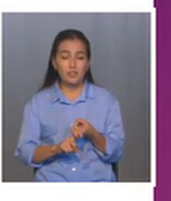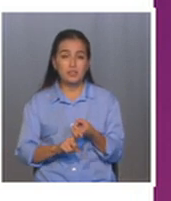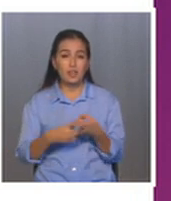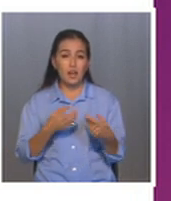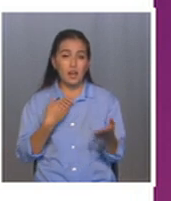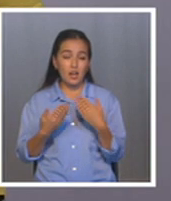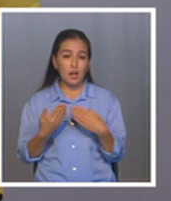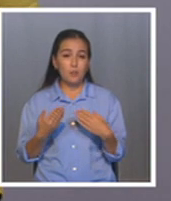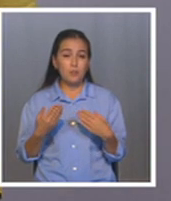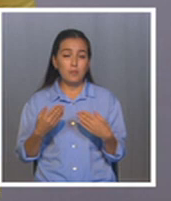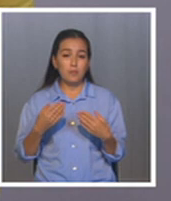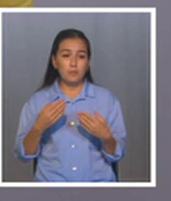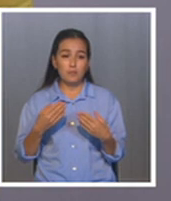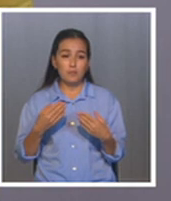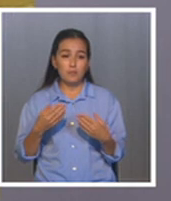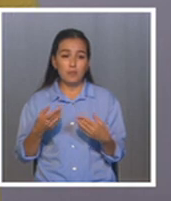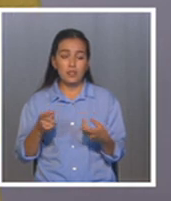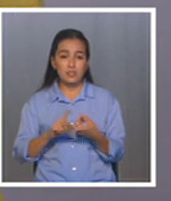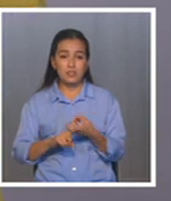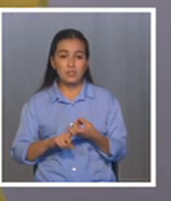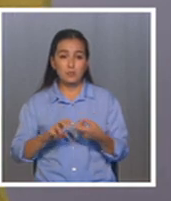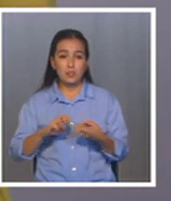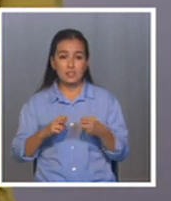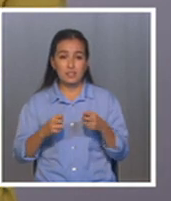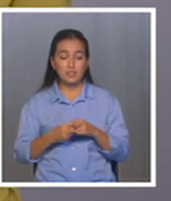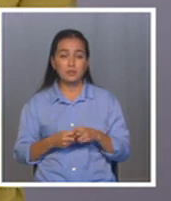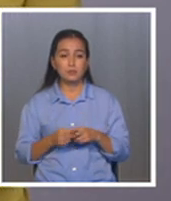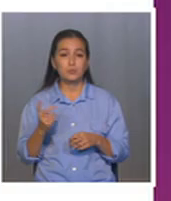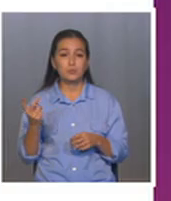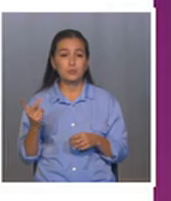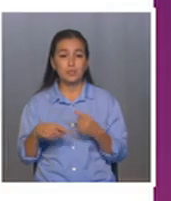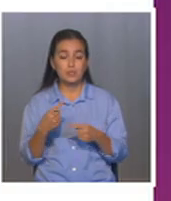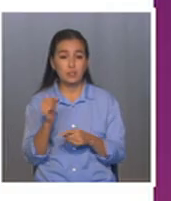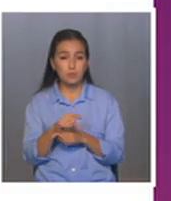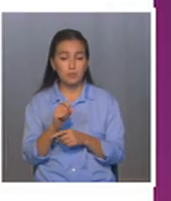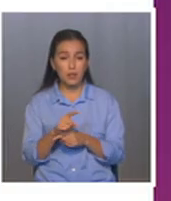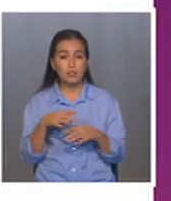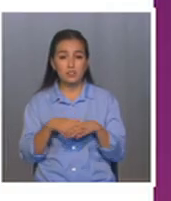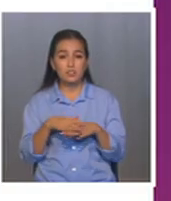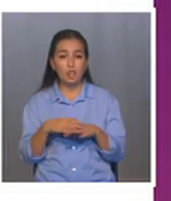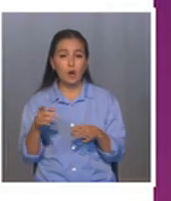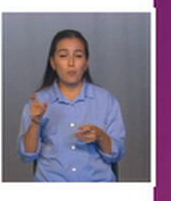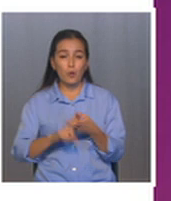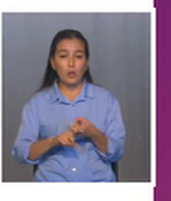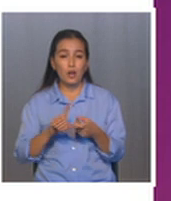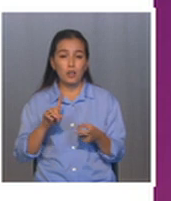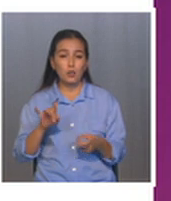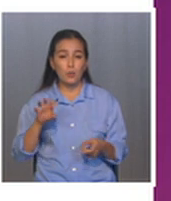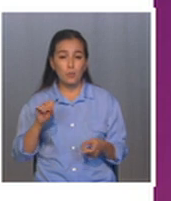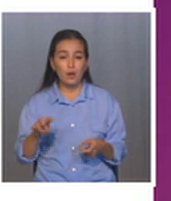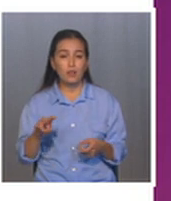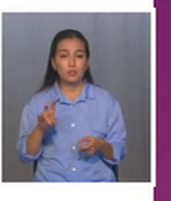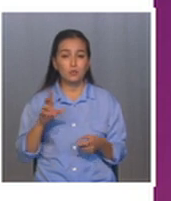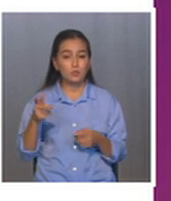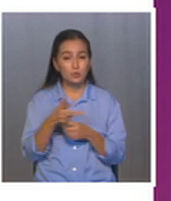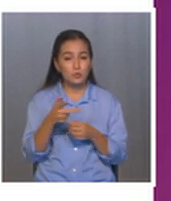мәселелер. Ендеше, келесі тапсырмамыз. Кесте бойынша романның сюжеттік композициялық құрылысына